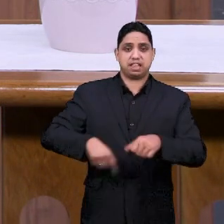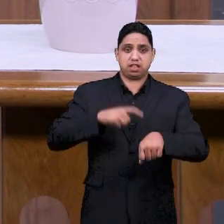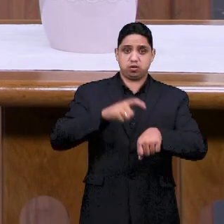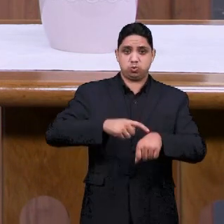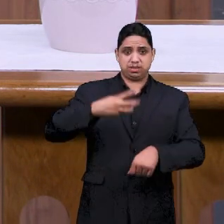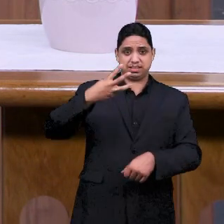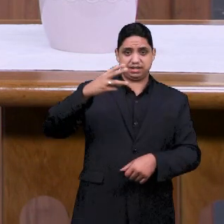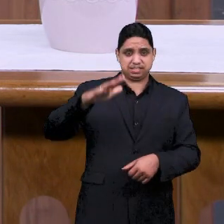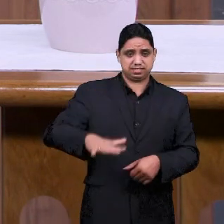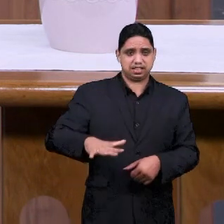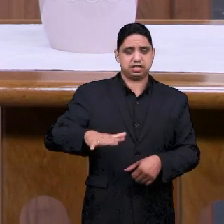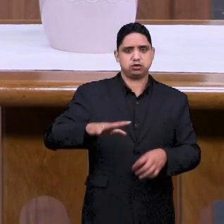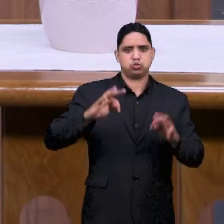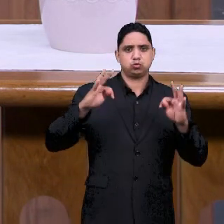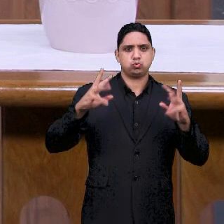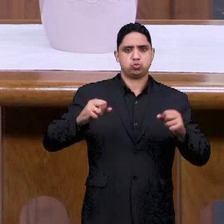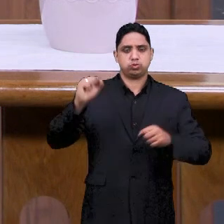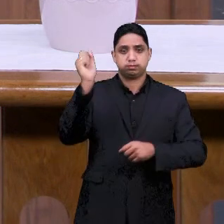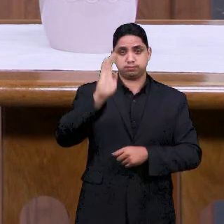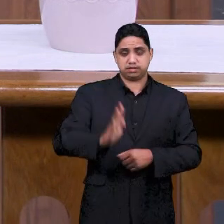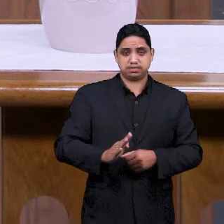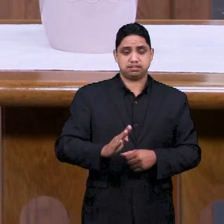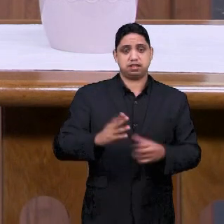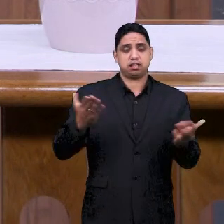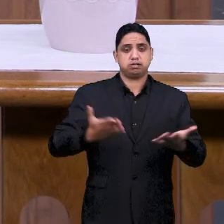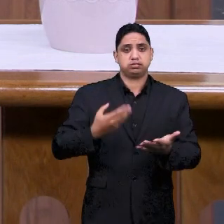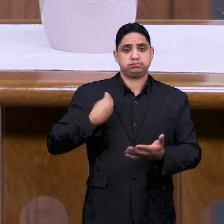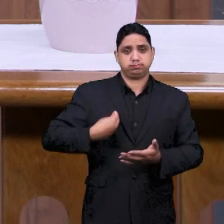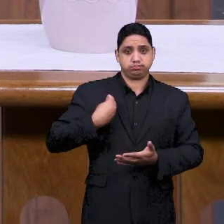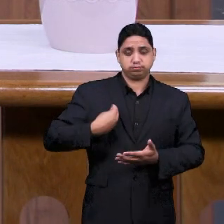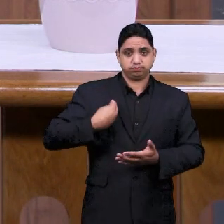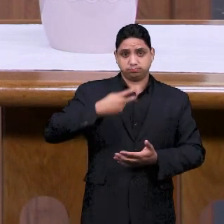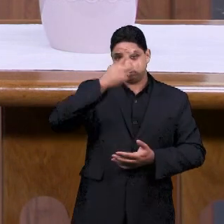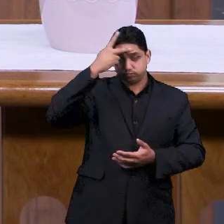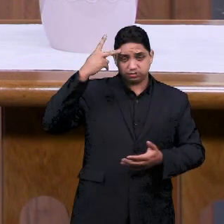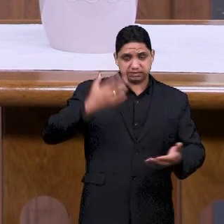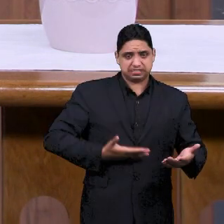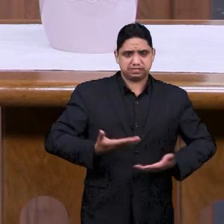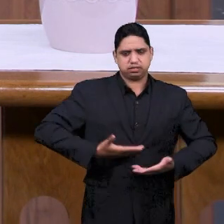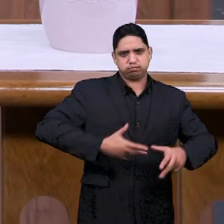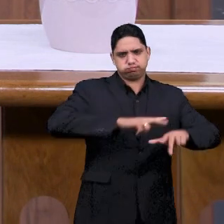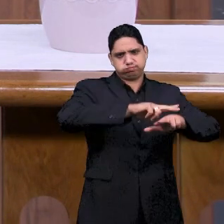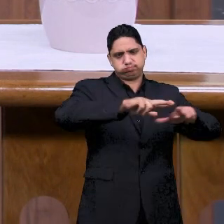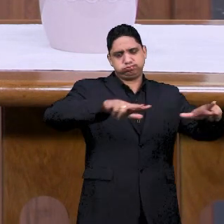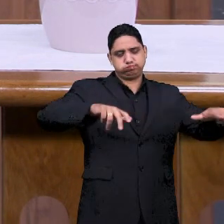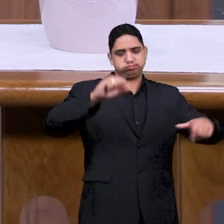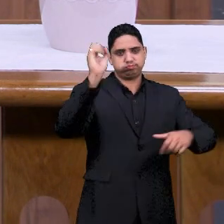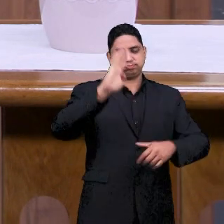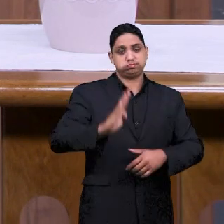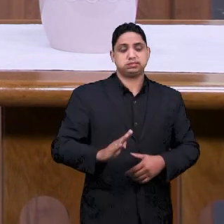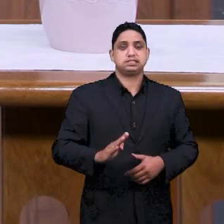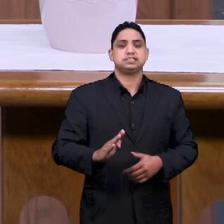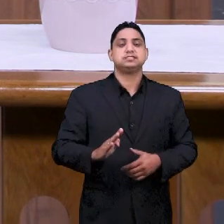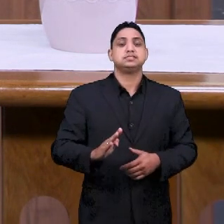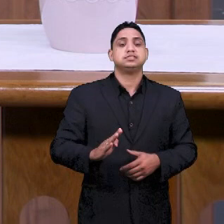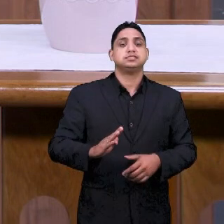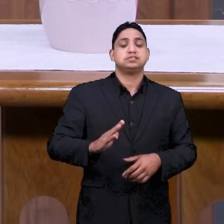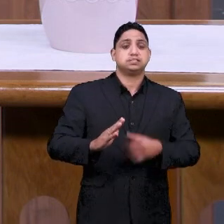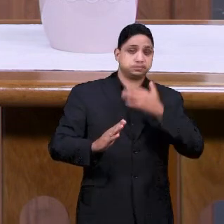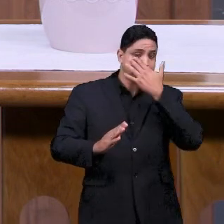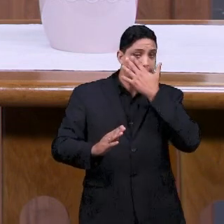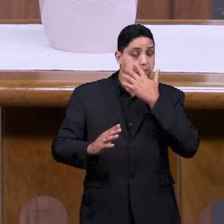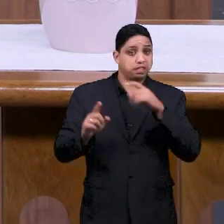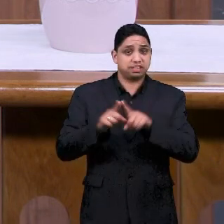À 15h, nous allons voir la retransmission de tout le Brésil, cette fois-ci avec la participation de divers endroits du Brésil, y compris